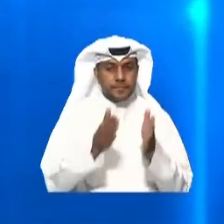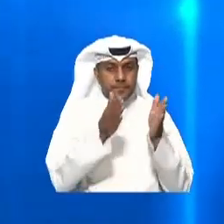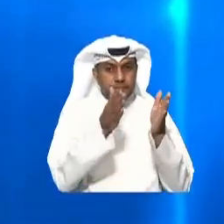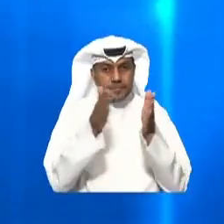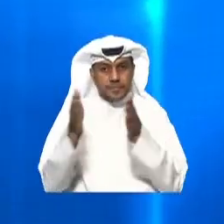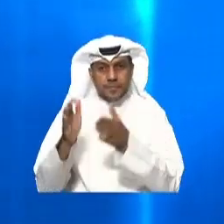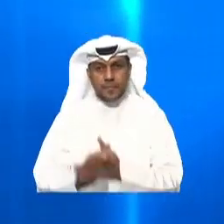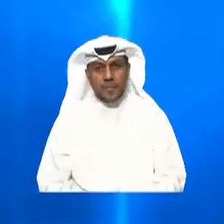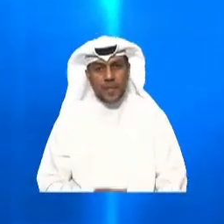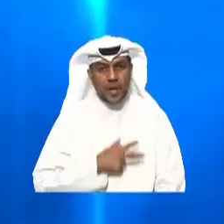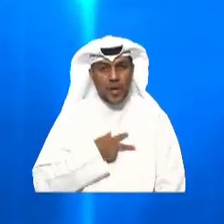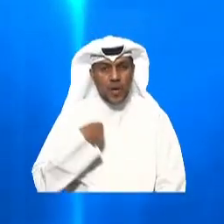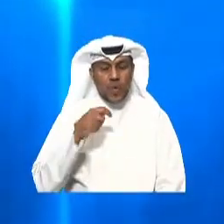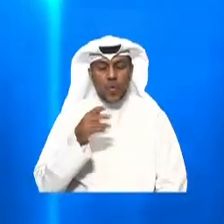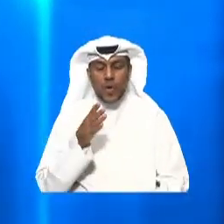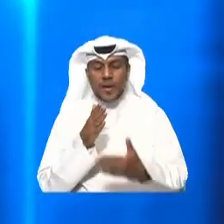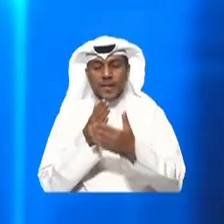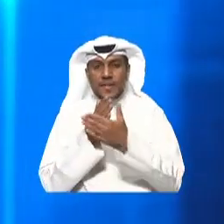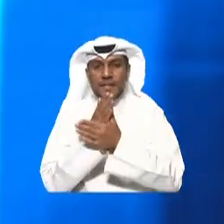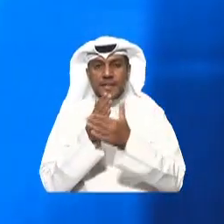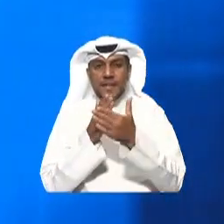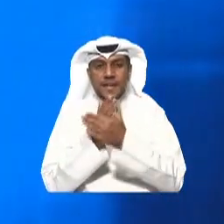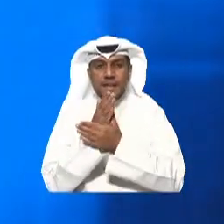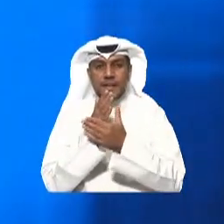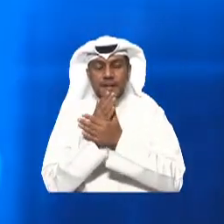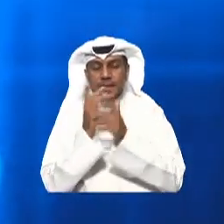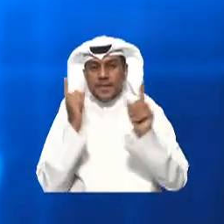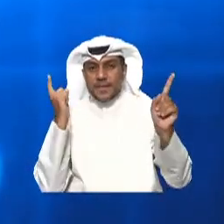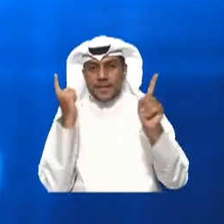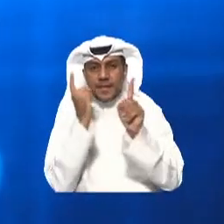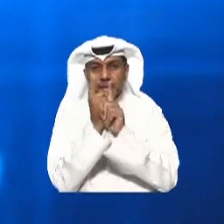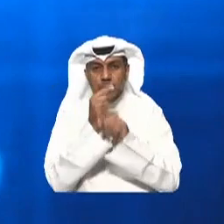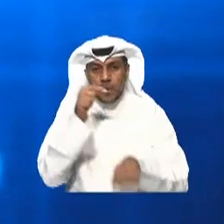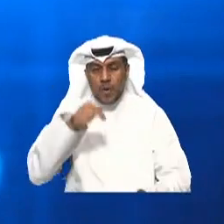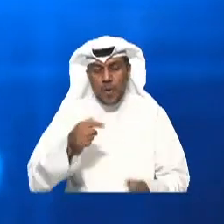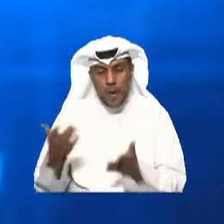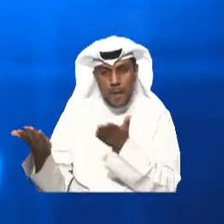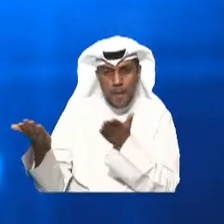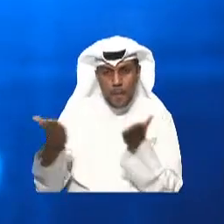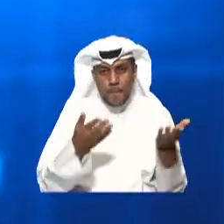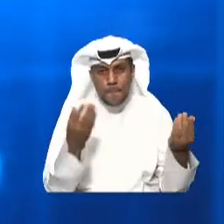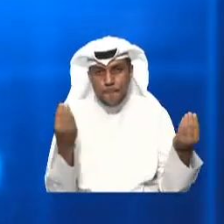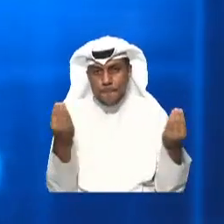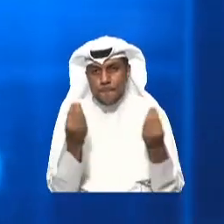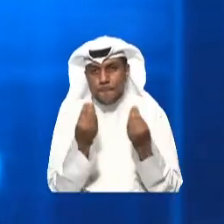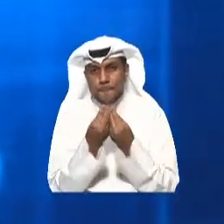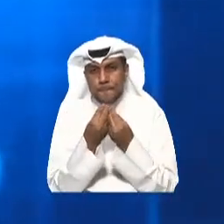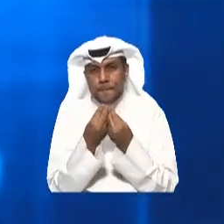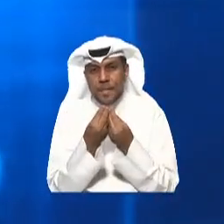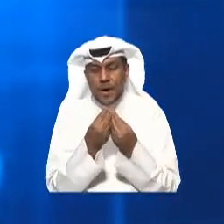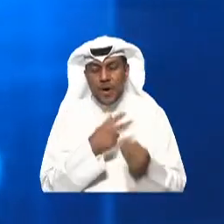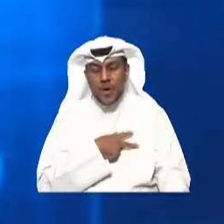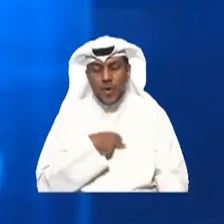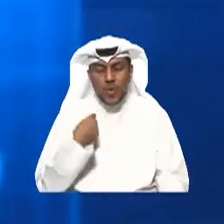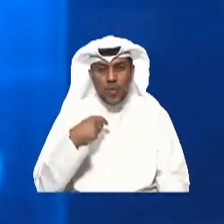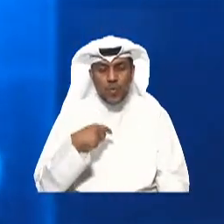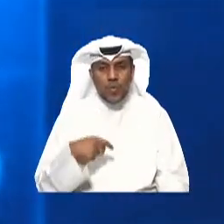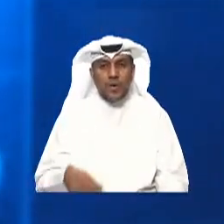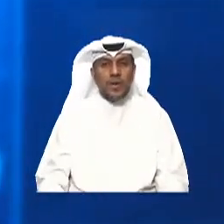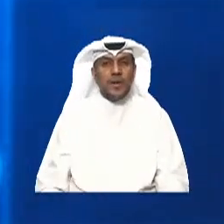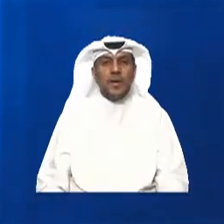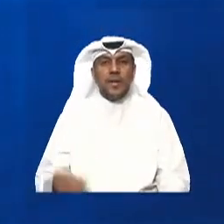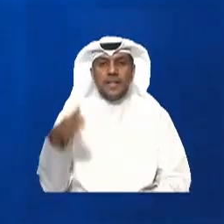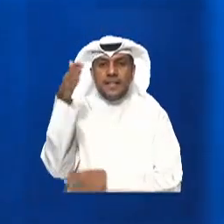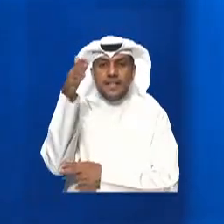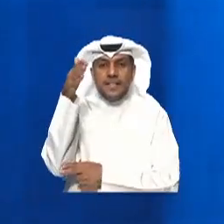استقبل وزير الخارجيه شيخ سالم عبد الله جابر الصباح اليوم القائم بالاعمال بالانابه بسفاره الولايات المتحده